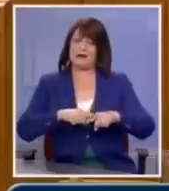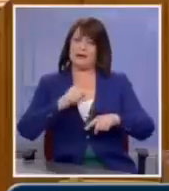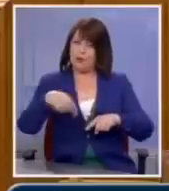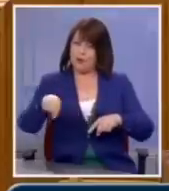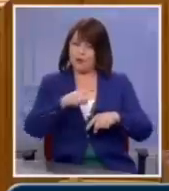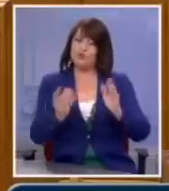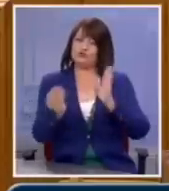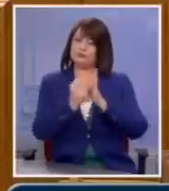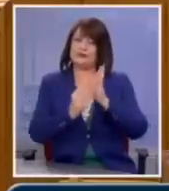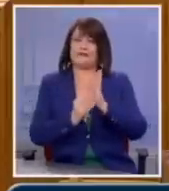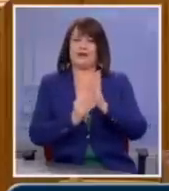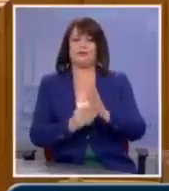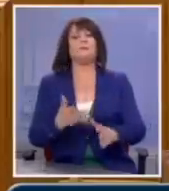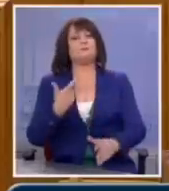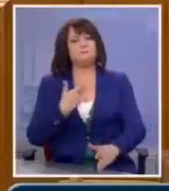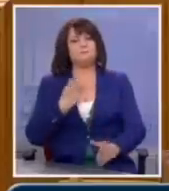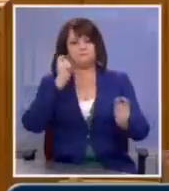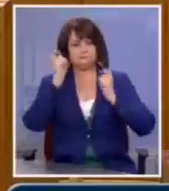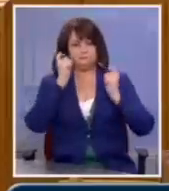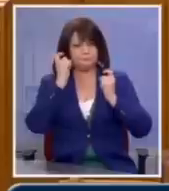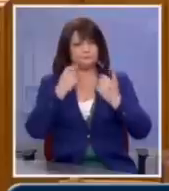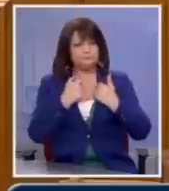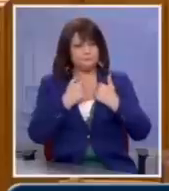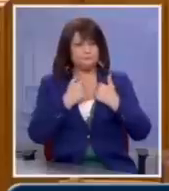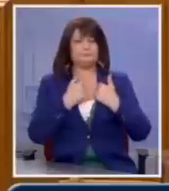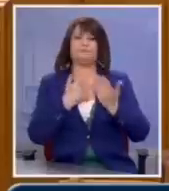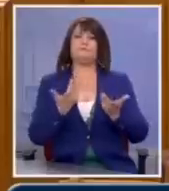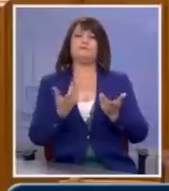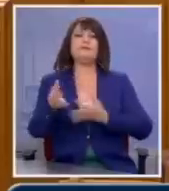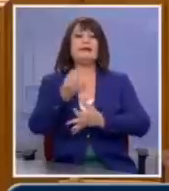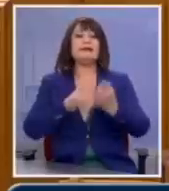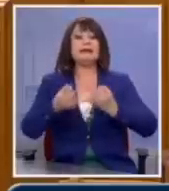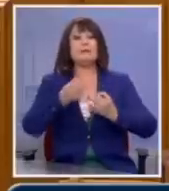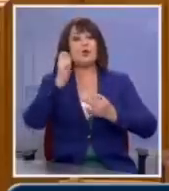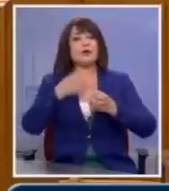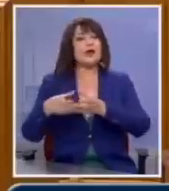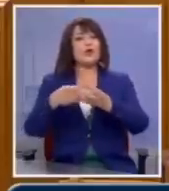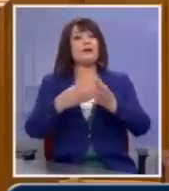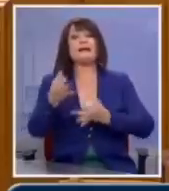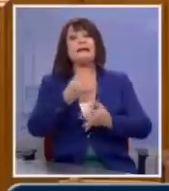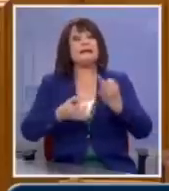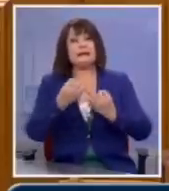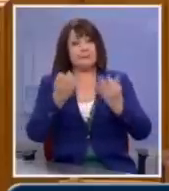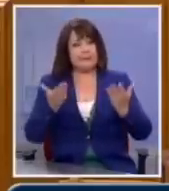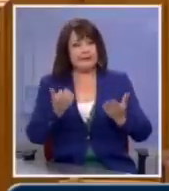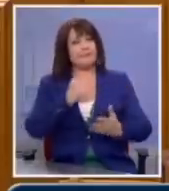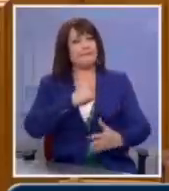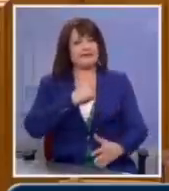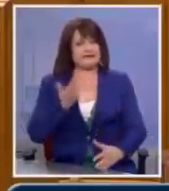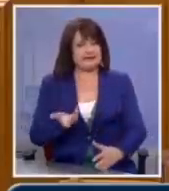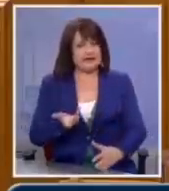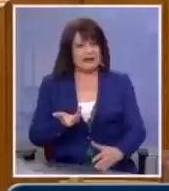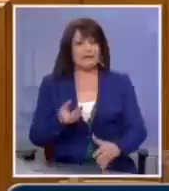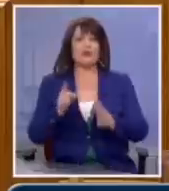Βουλής. Έτσι λάβαμε υπόψη μας και τις εκφρασμένες απόψεις των κομμάτων. Λάβαμε υπόψη μας